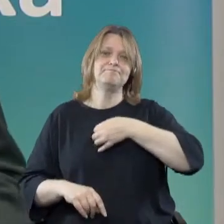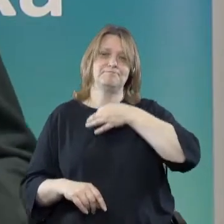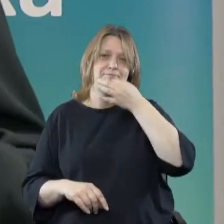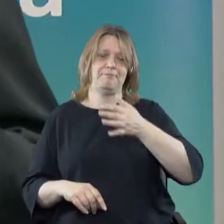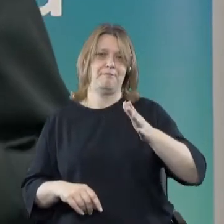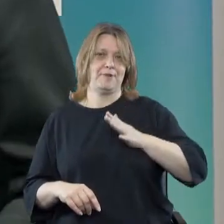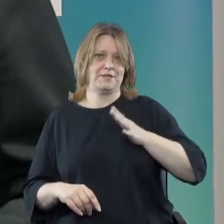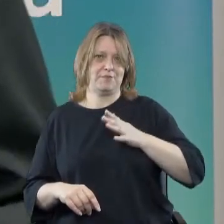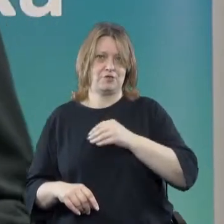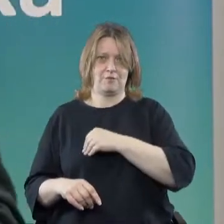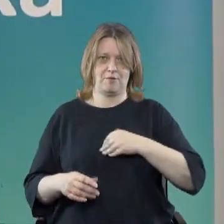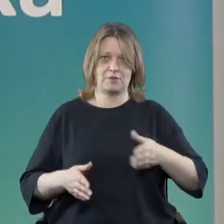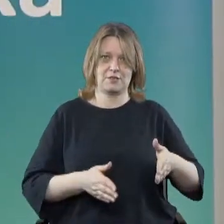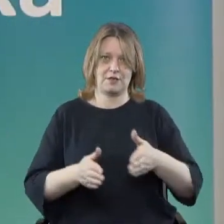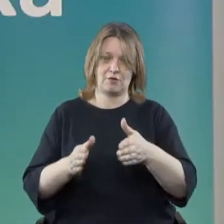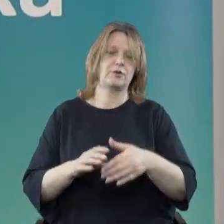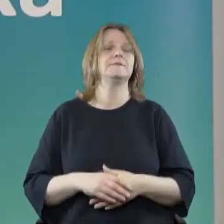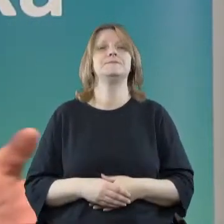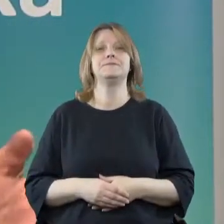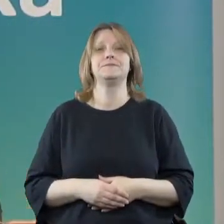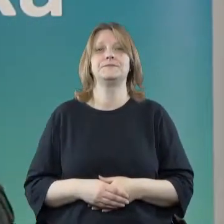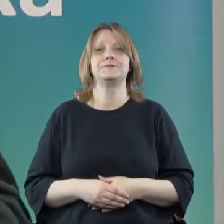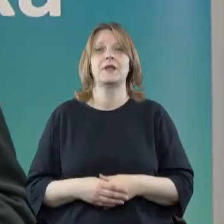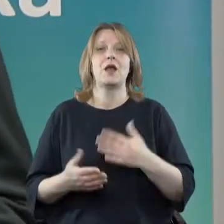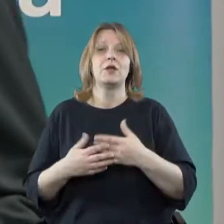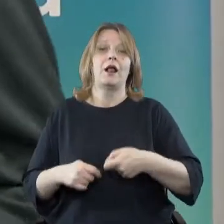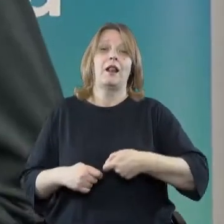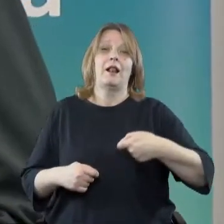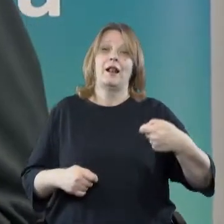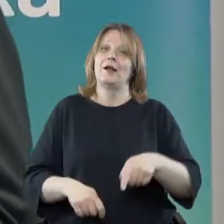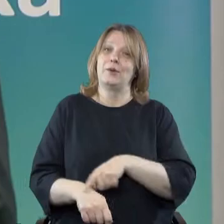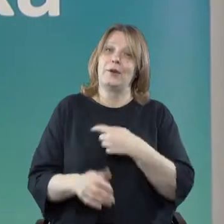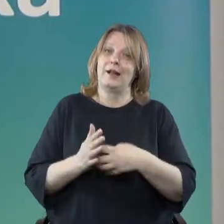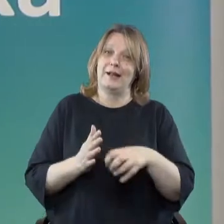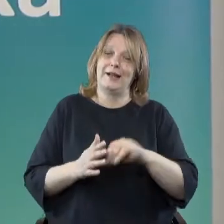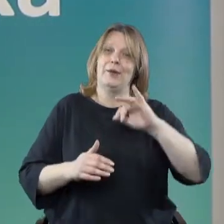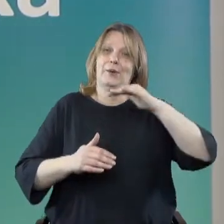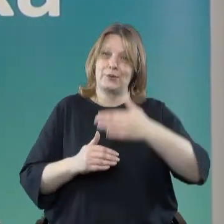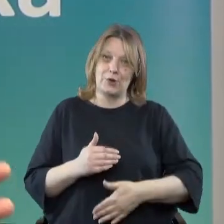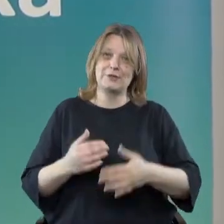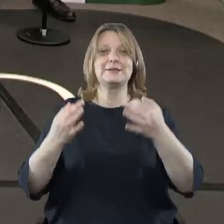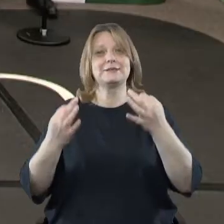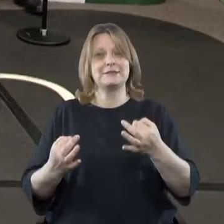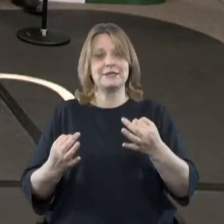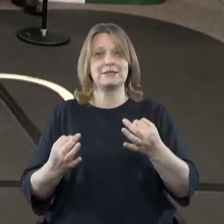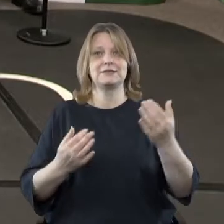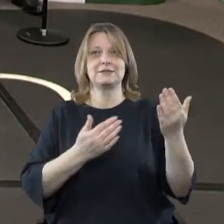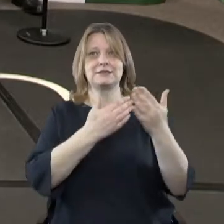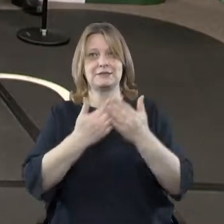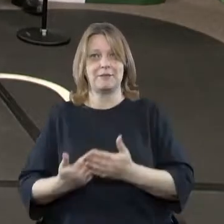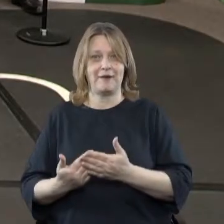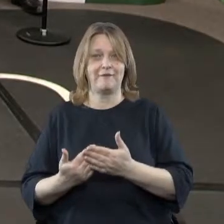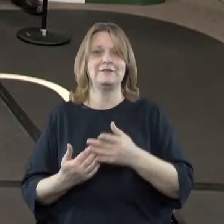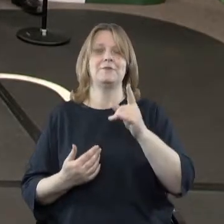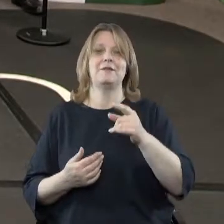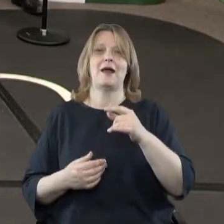drogach. Ale żeby nie przeciągać, drogie dzieci, szanowni państwo, zapraszamy na naszą lekcję BRD